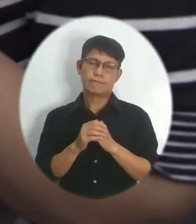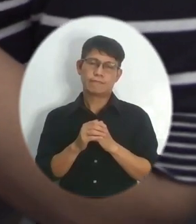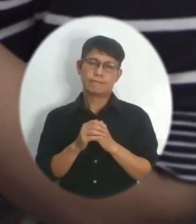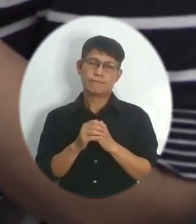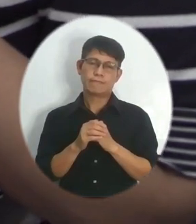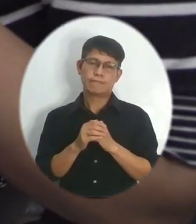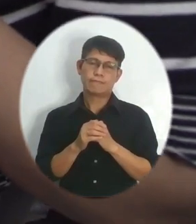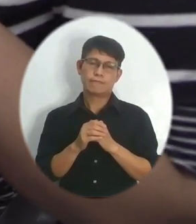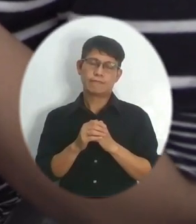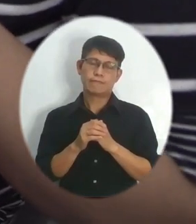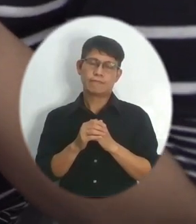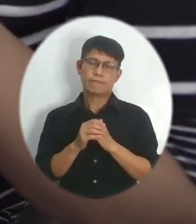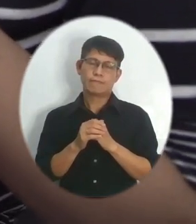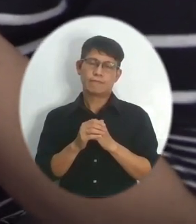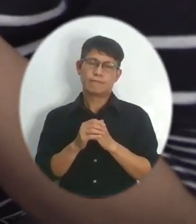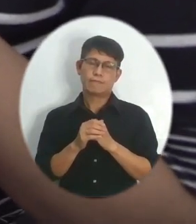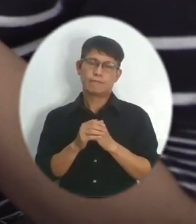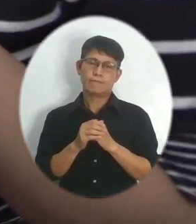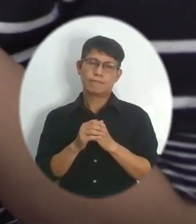Gaano ka ng ipin eh.